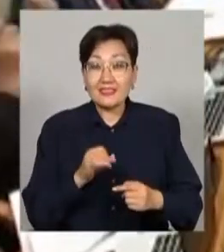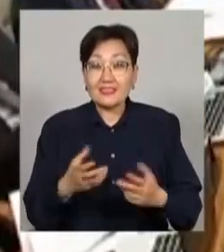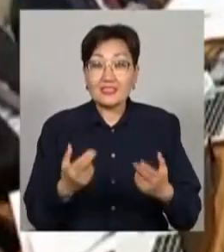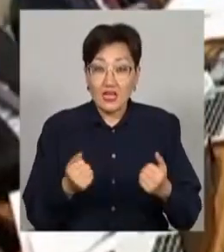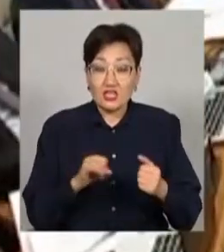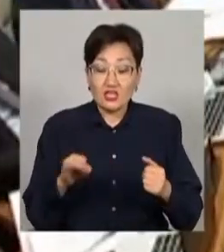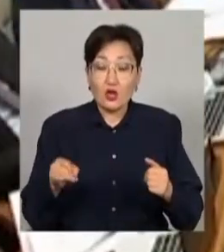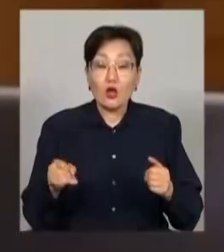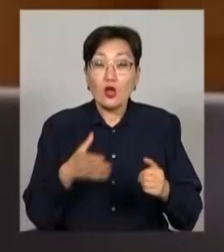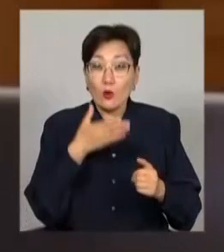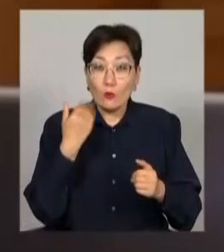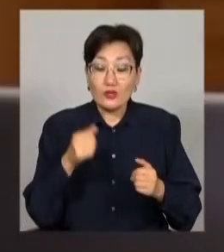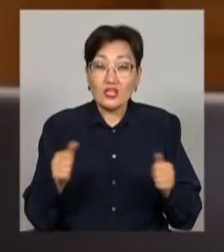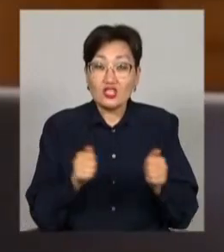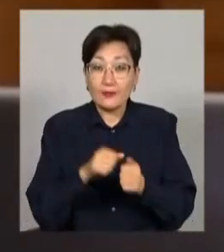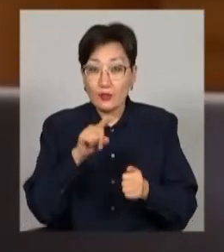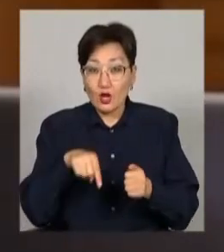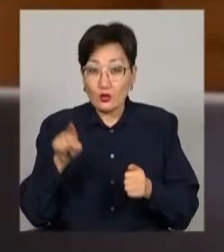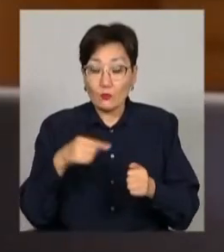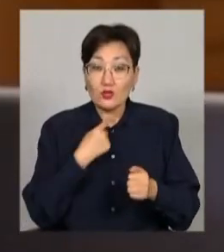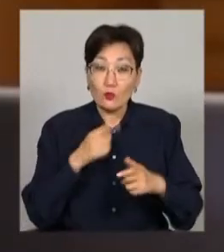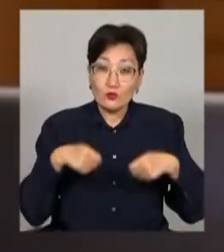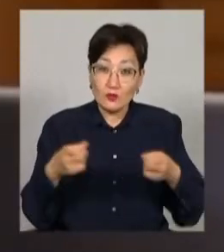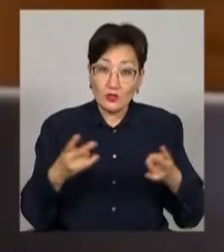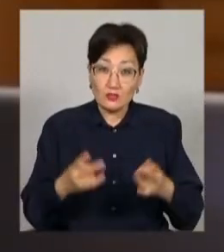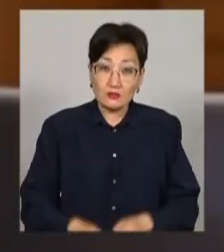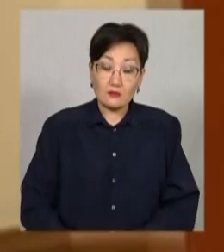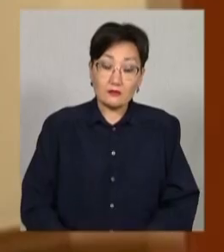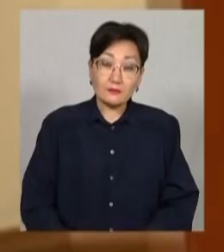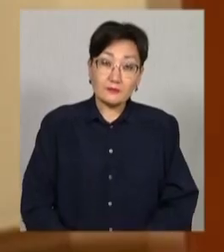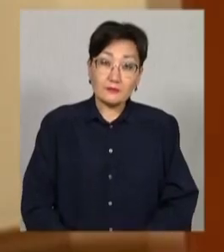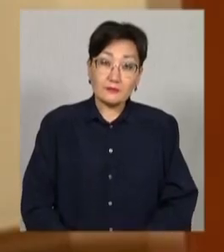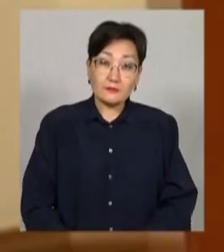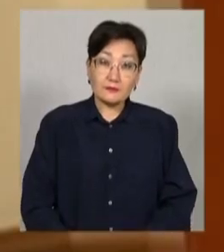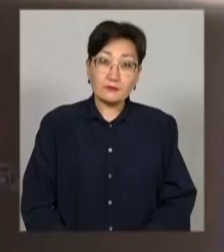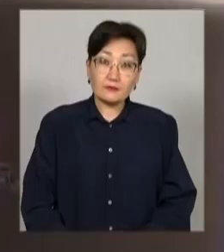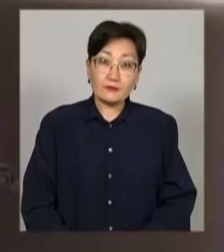«жоқтың» жанына белгі қою арқала дауыс беру керек.